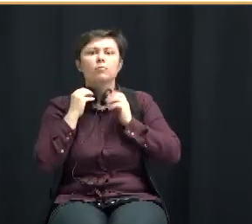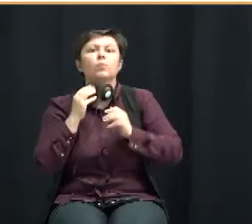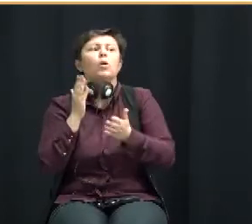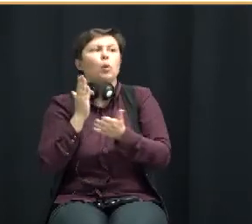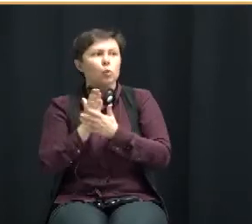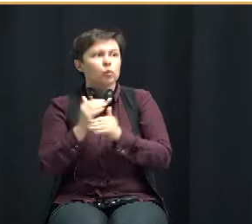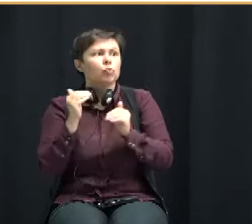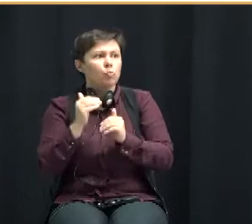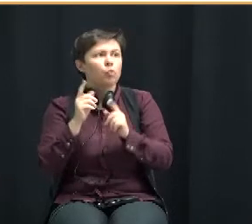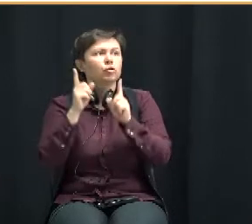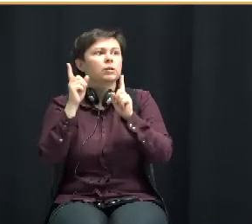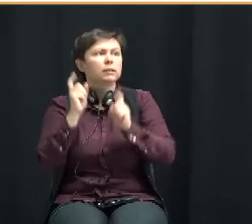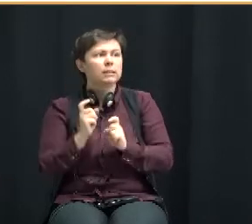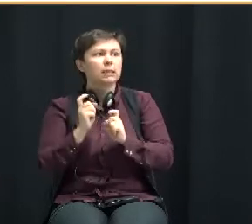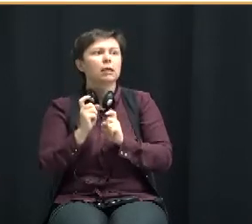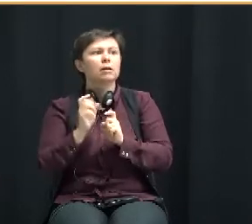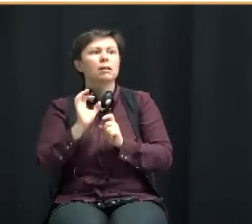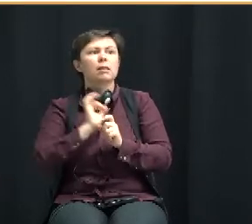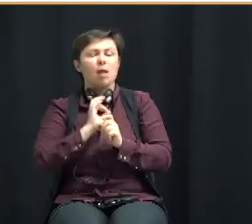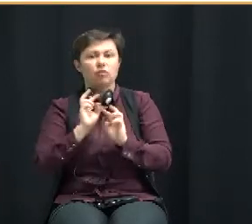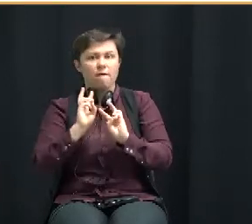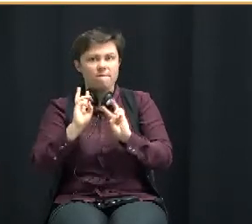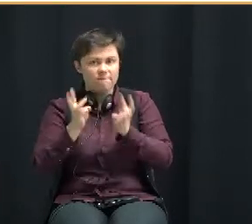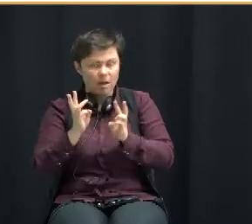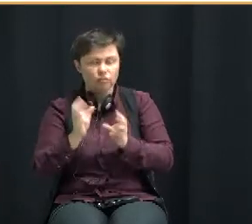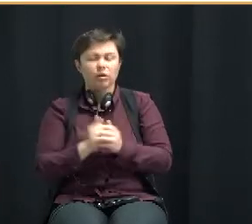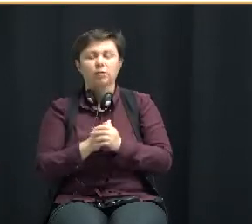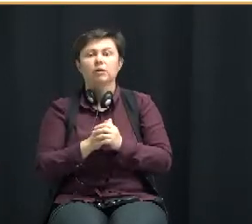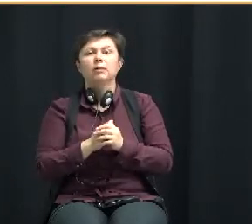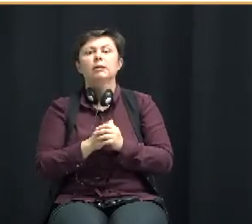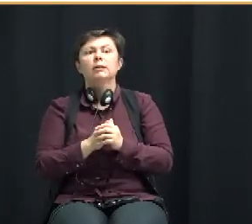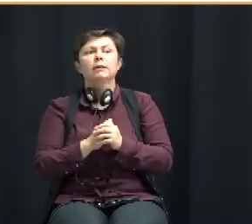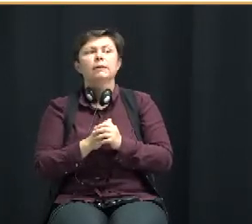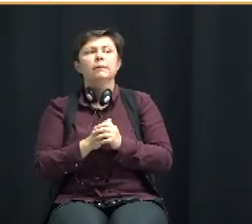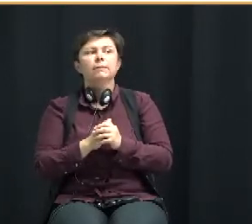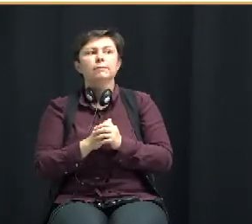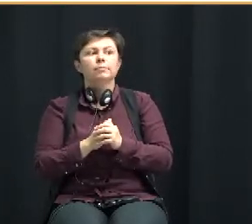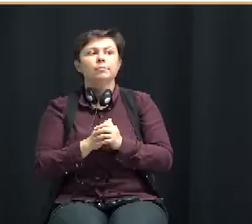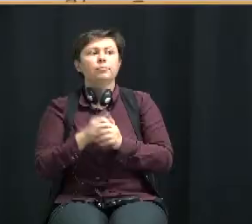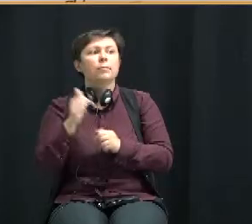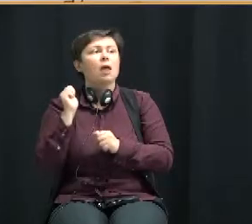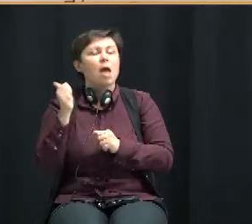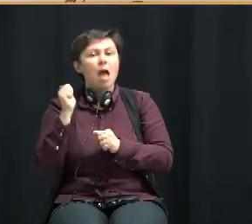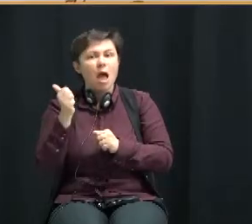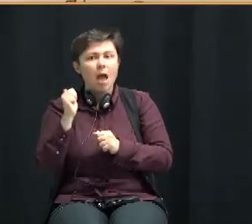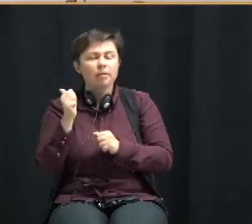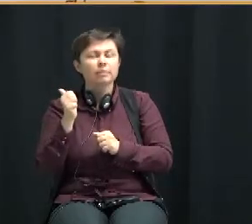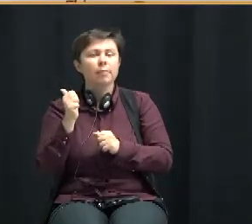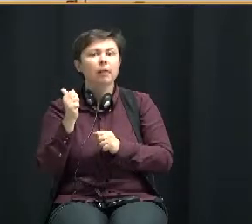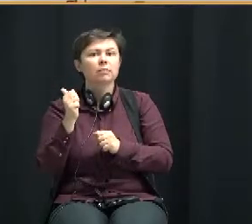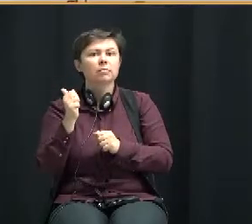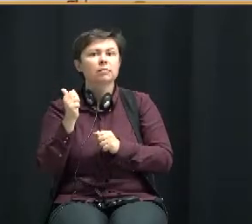Już możemy, rozumiem, zaczynać nasz I understand we can start the workshop. So